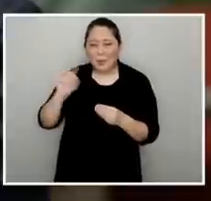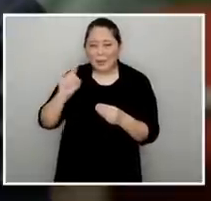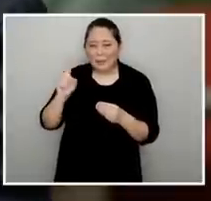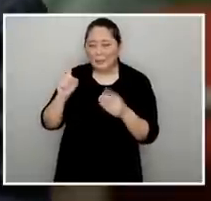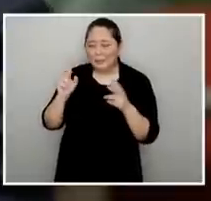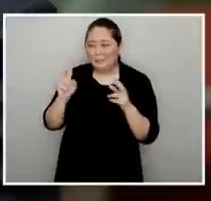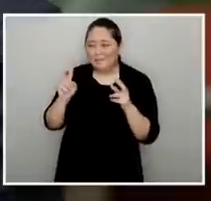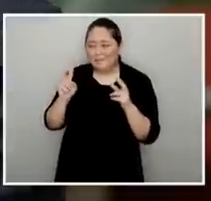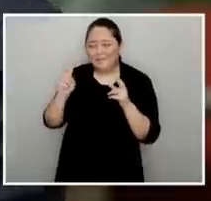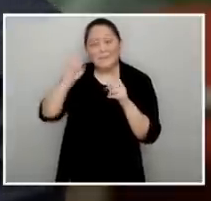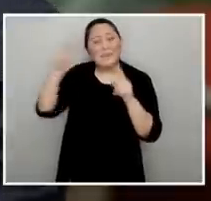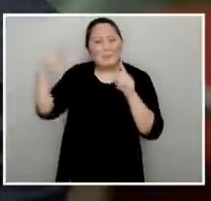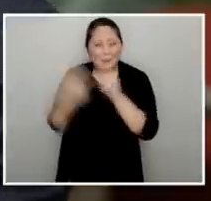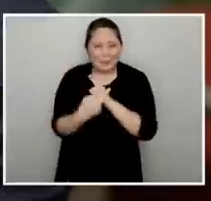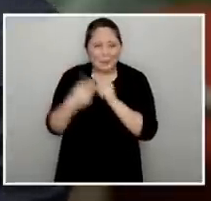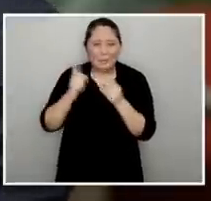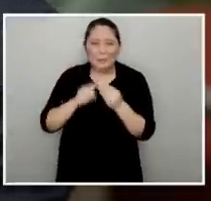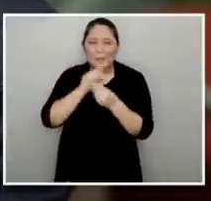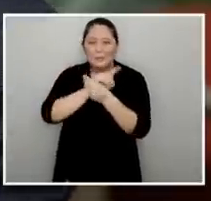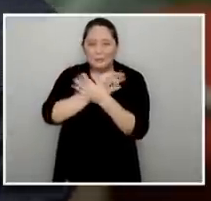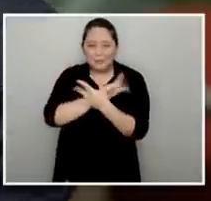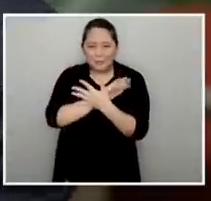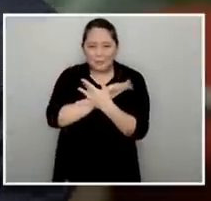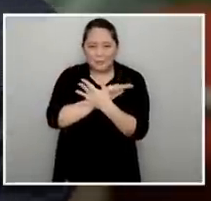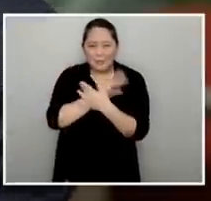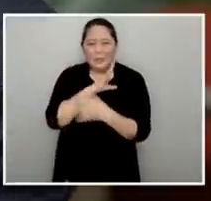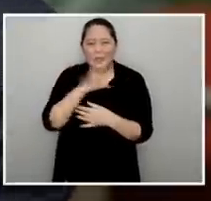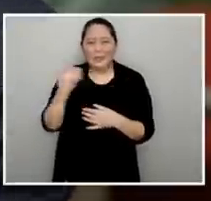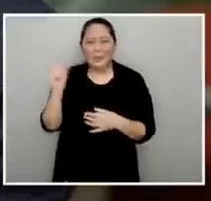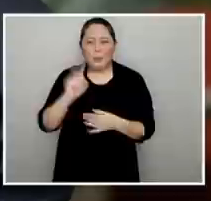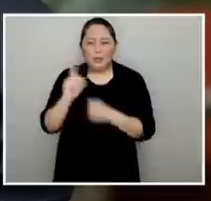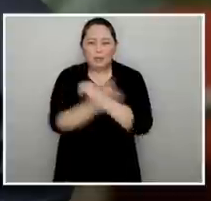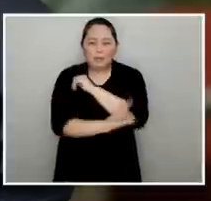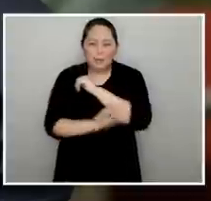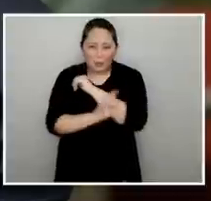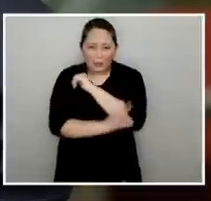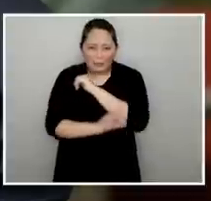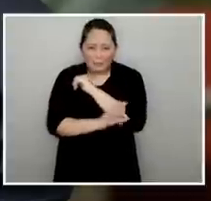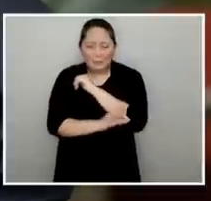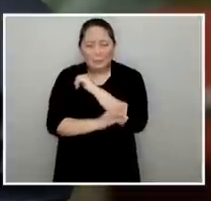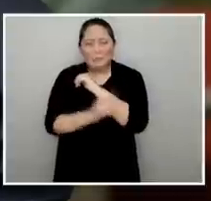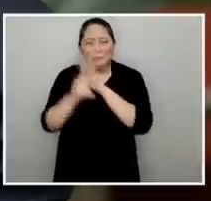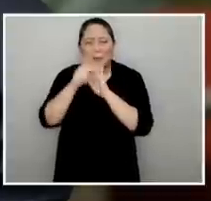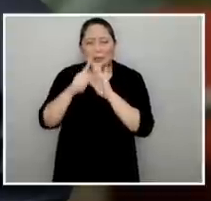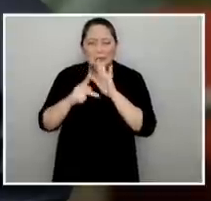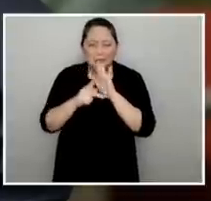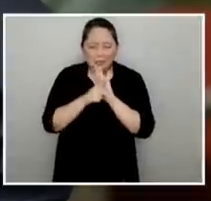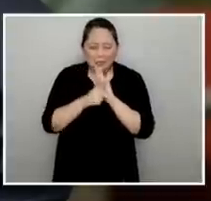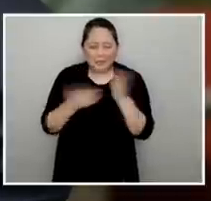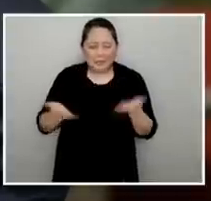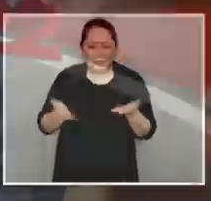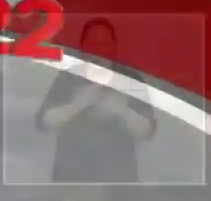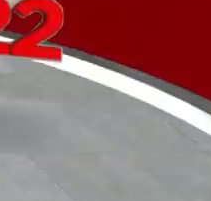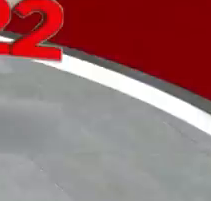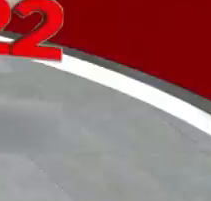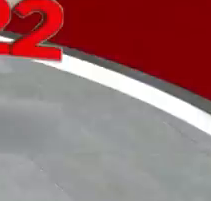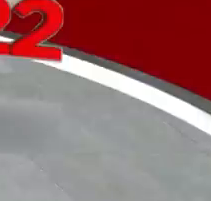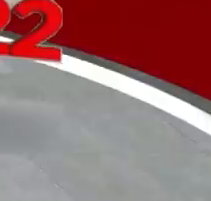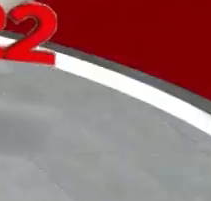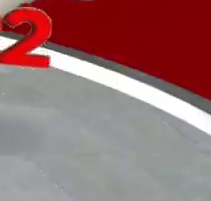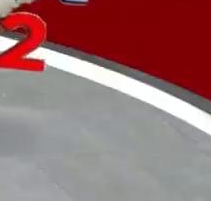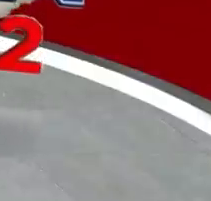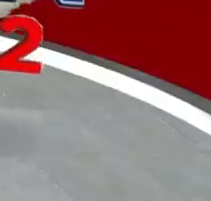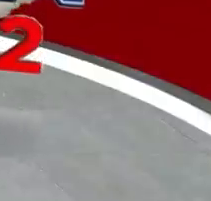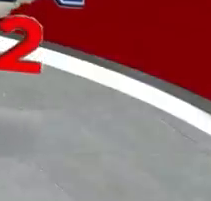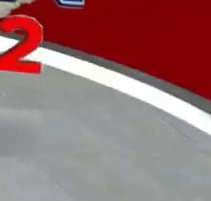sa umiiral na foreign policy sa bansa at sa kanyang kakaibang estilo ng pangangampanya. Abangan ang buong